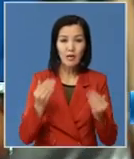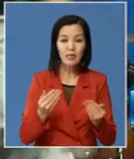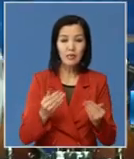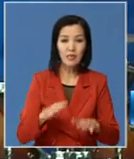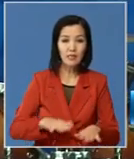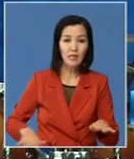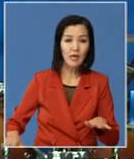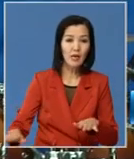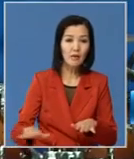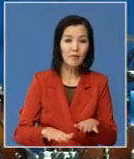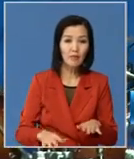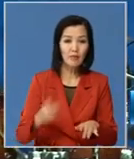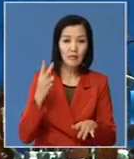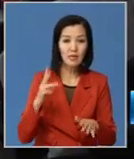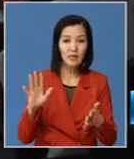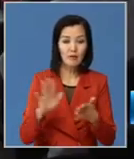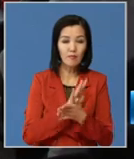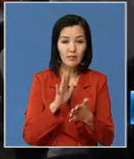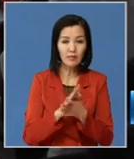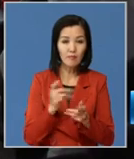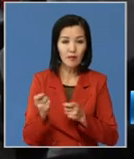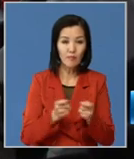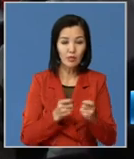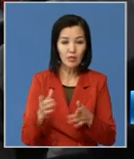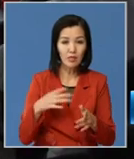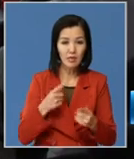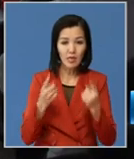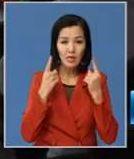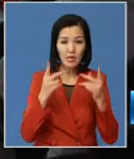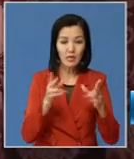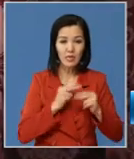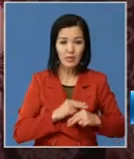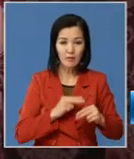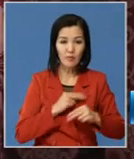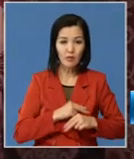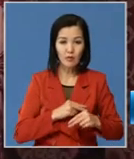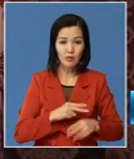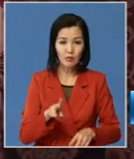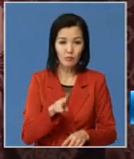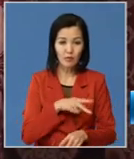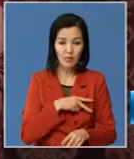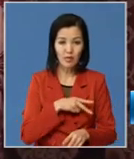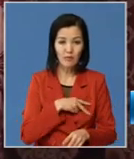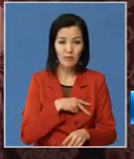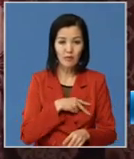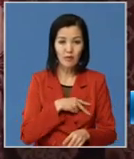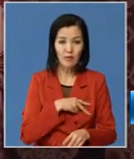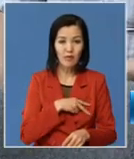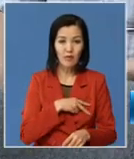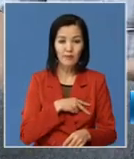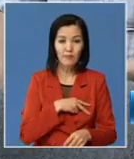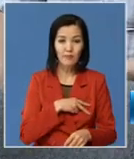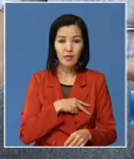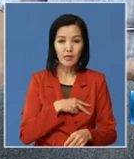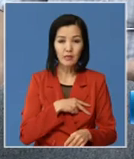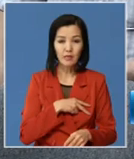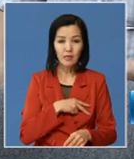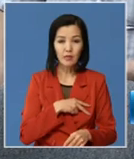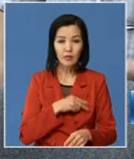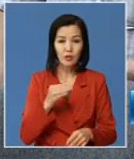телеарна қызметкерлері. Кинодағы әр кейіпкердің рөлін сомдап, образын жасаған тілші қыз жігіттер. Кино туындымен әріптестер еңбегінің